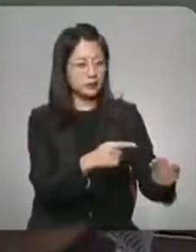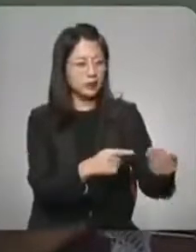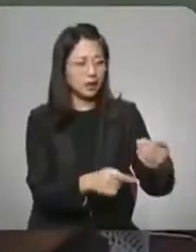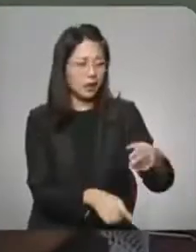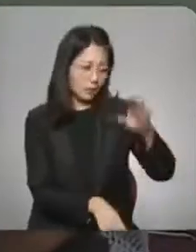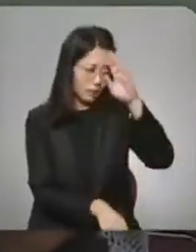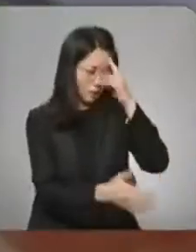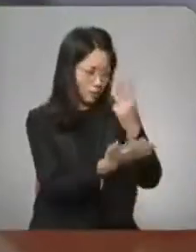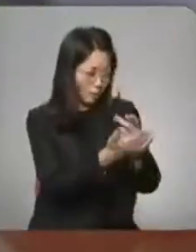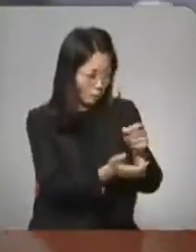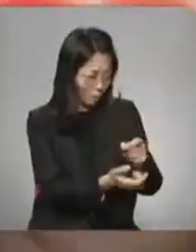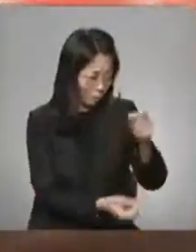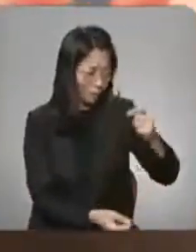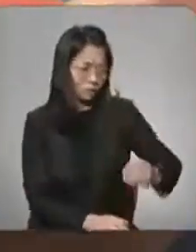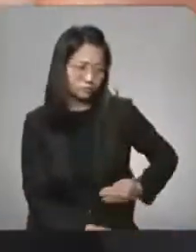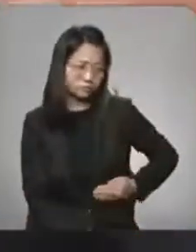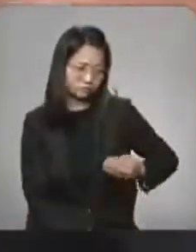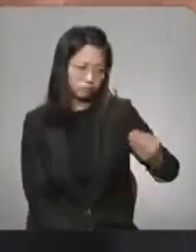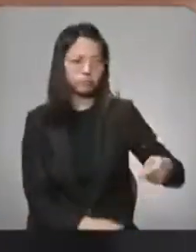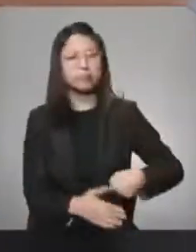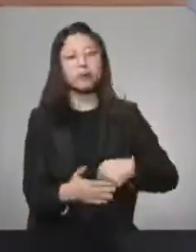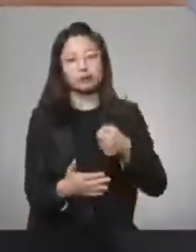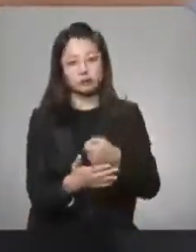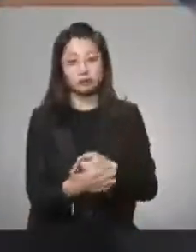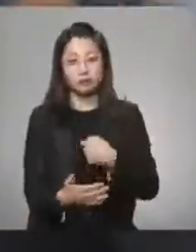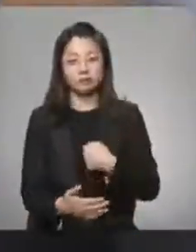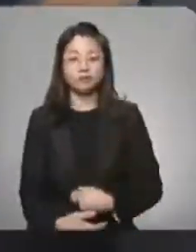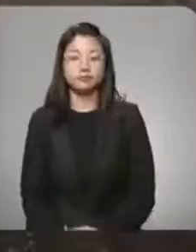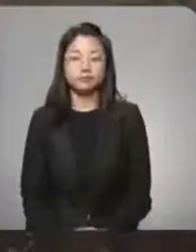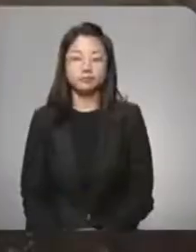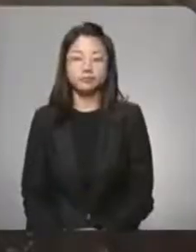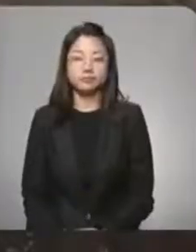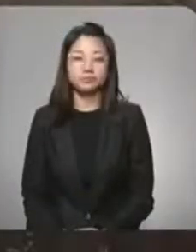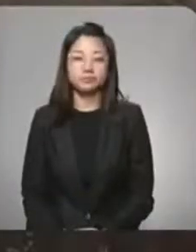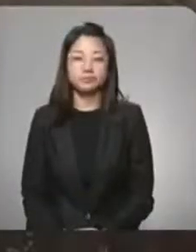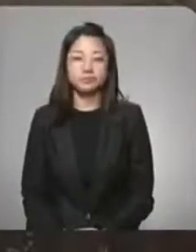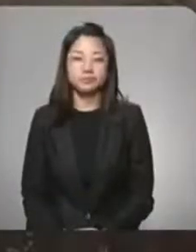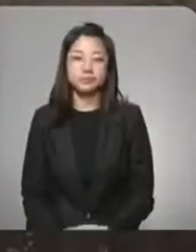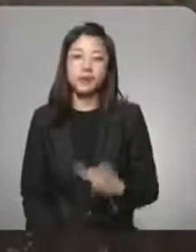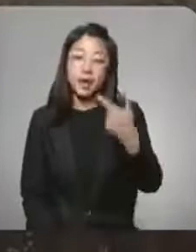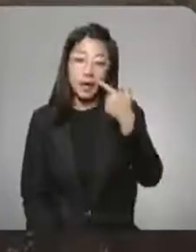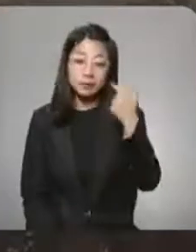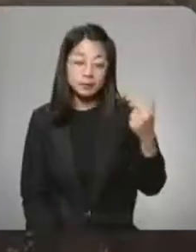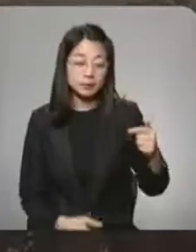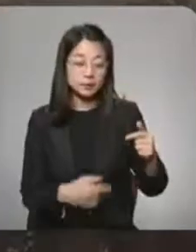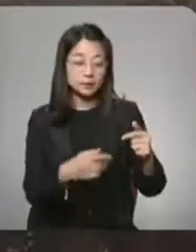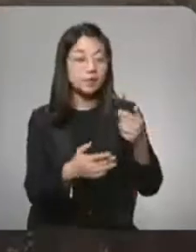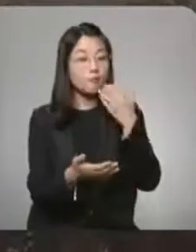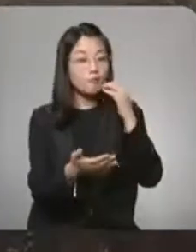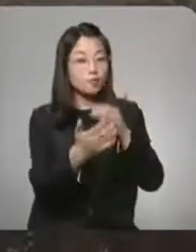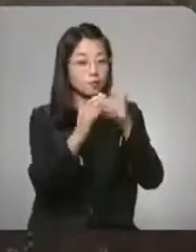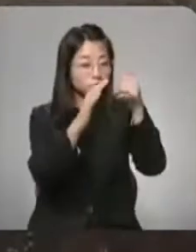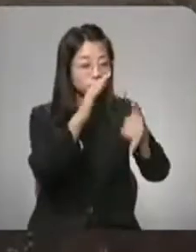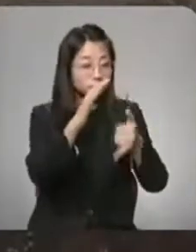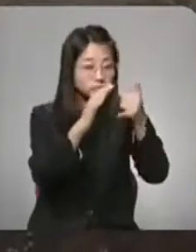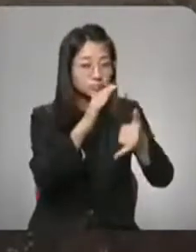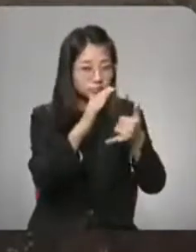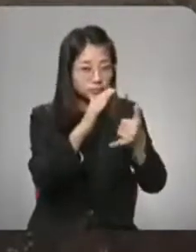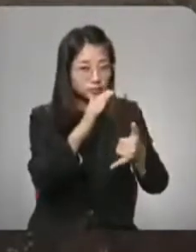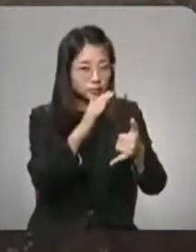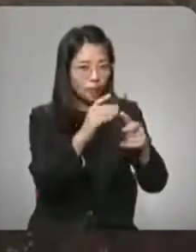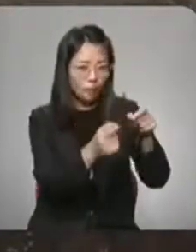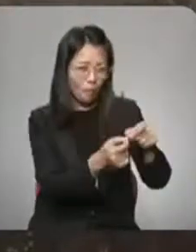장기기증을 마음먹었습니다 아버님께서 에 광산 생활 오래 하다보니까 해에 돌이